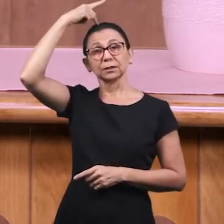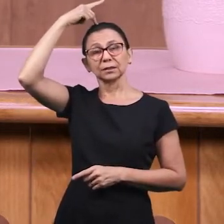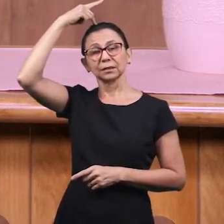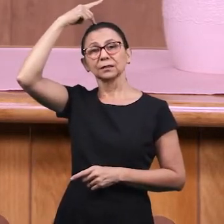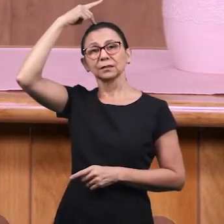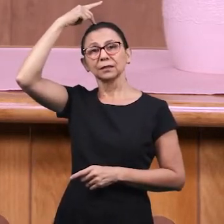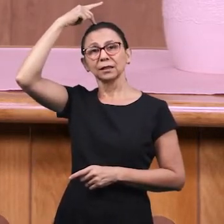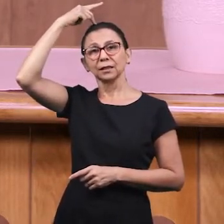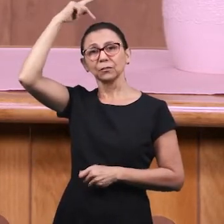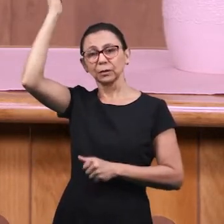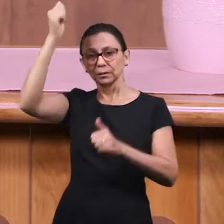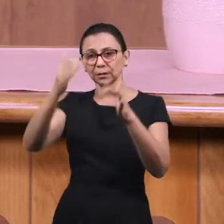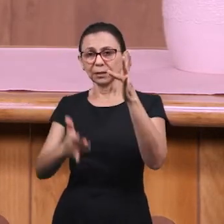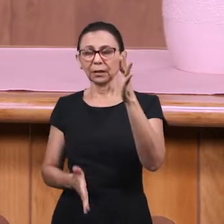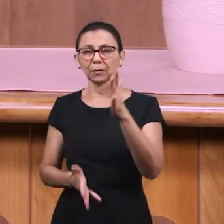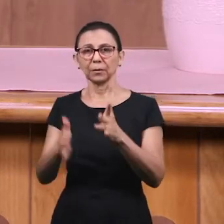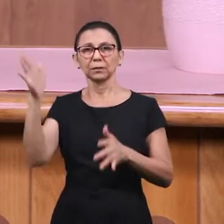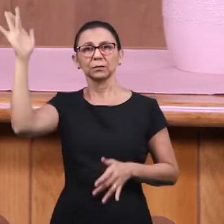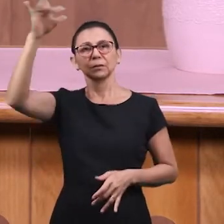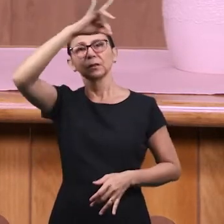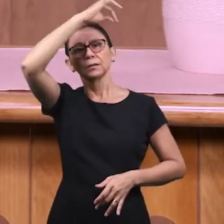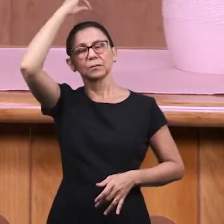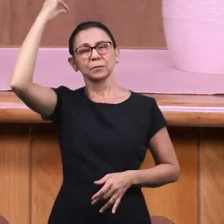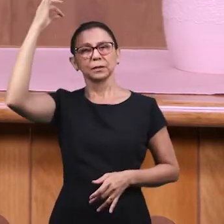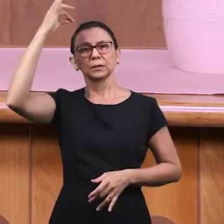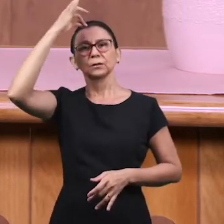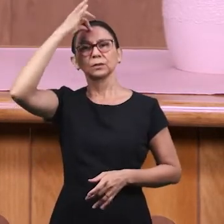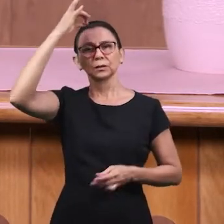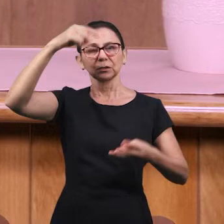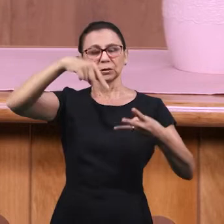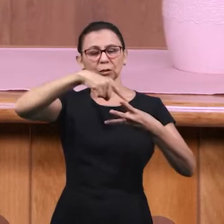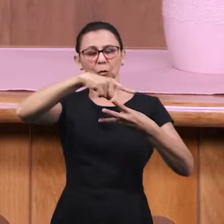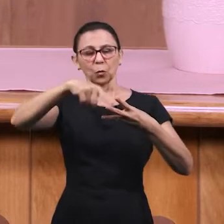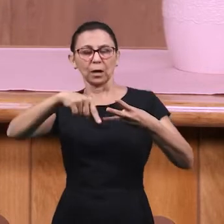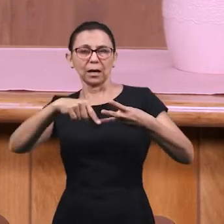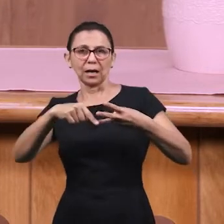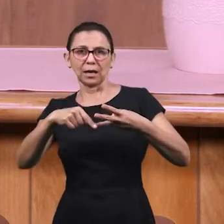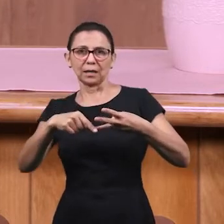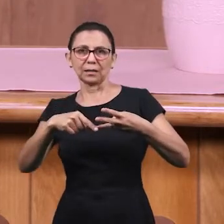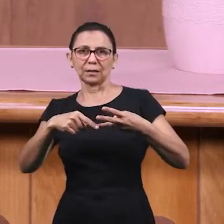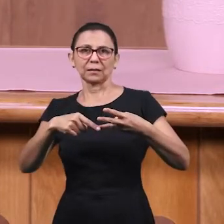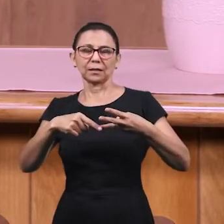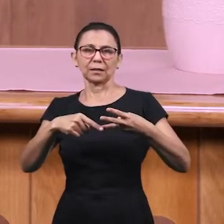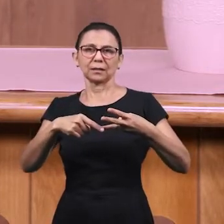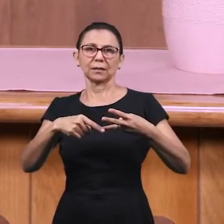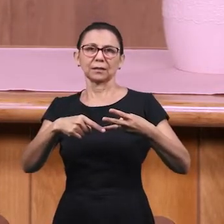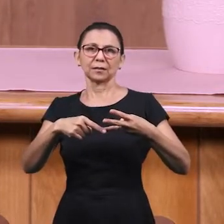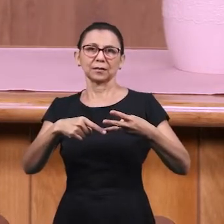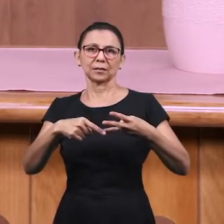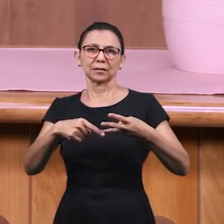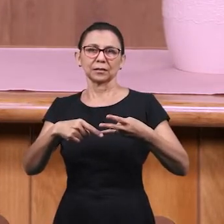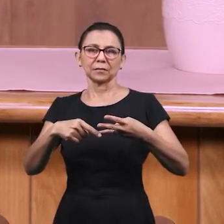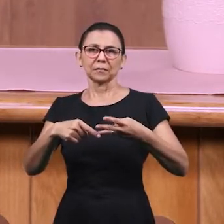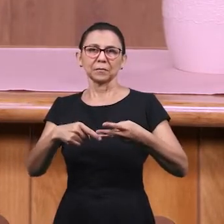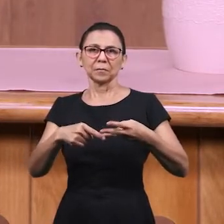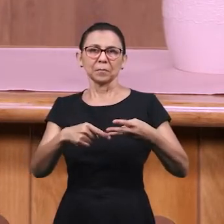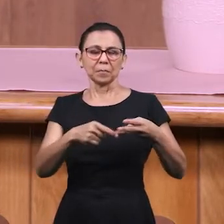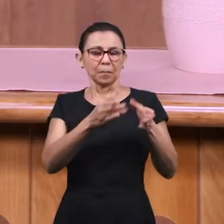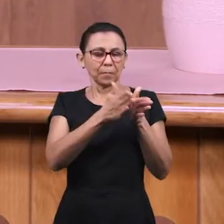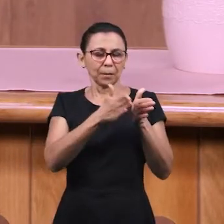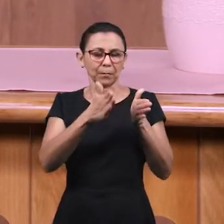период Духа Святого. Это три части Библии, чтобы вести нас.